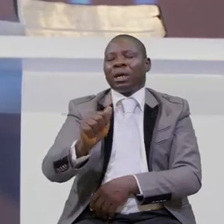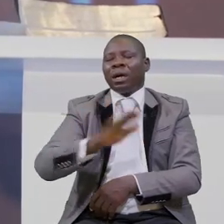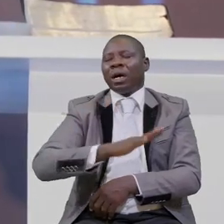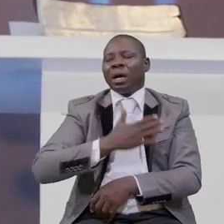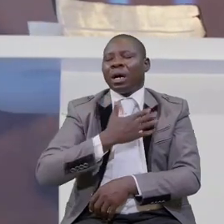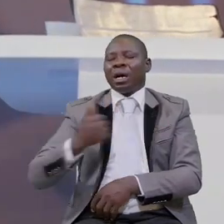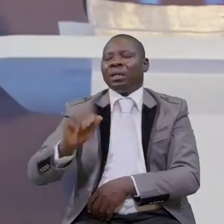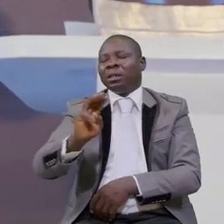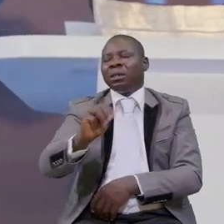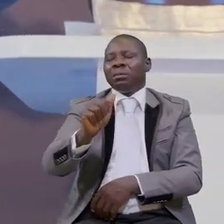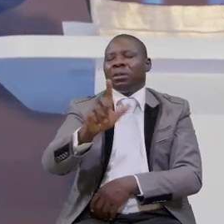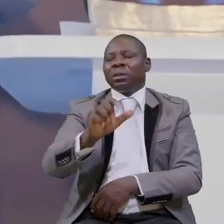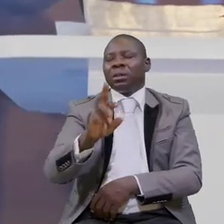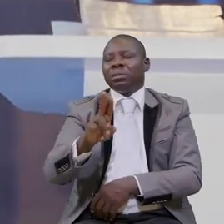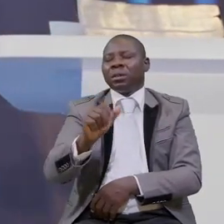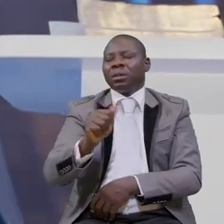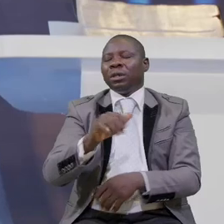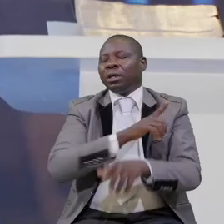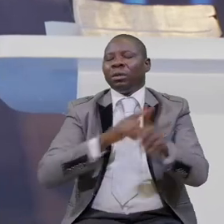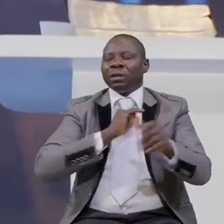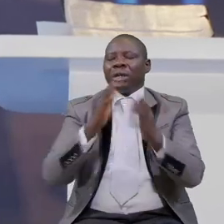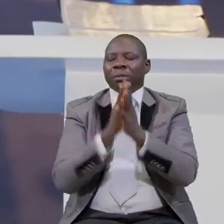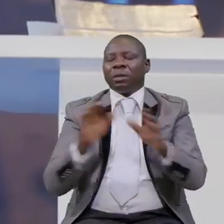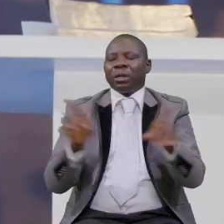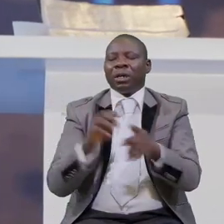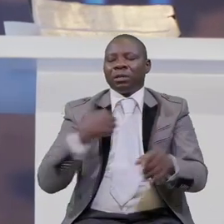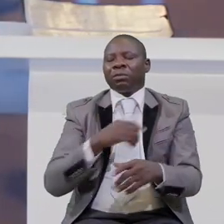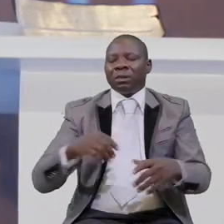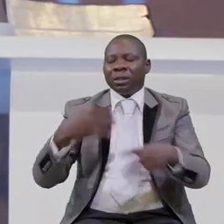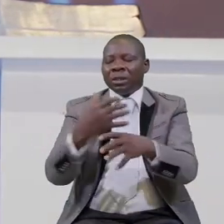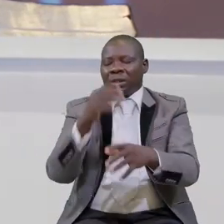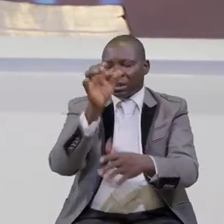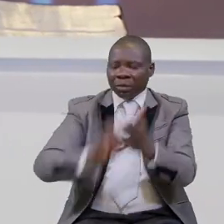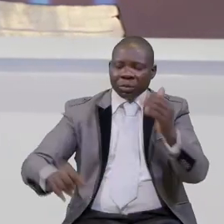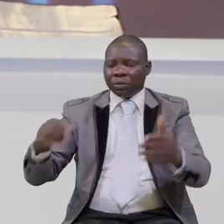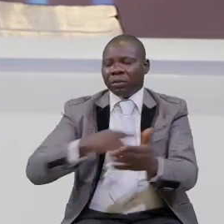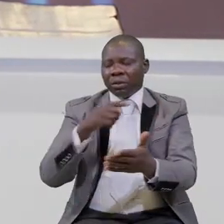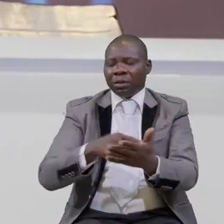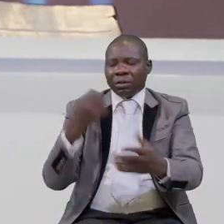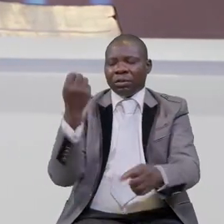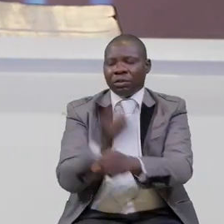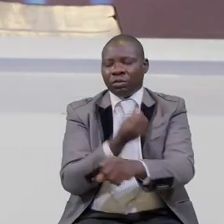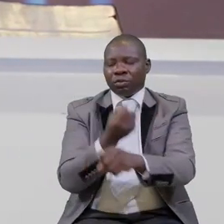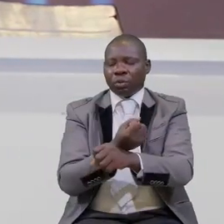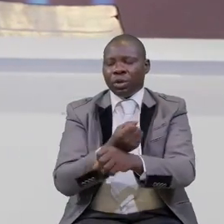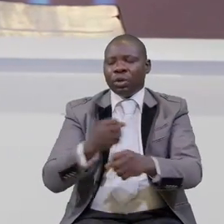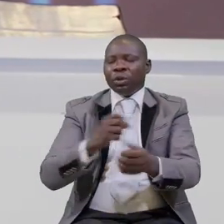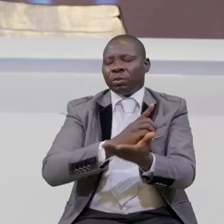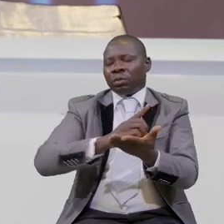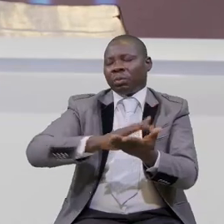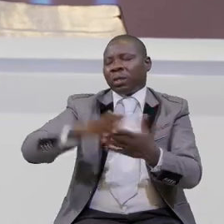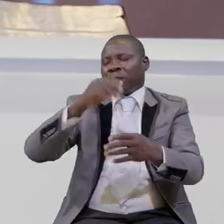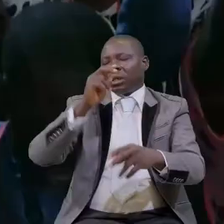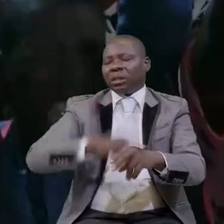Marie. Seigneur, je prie, comme nous ôtons la pierre, que la puissance